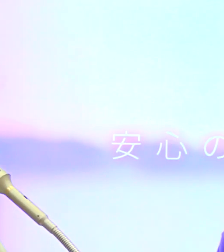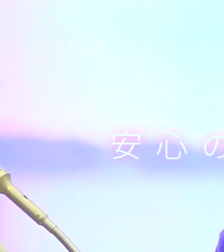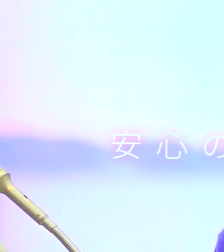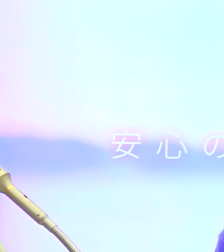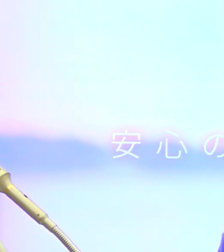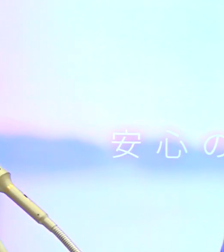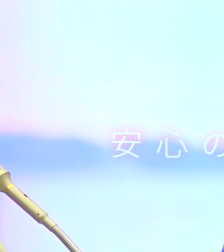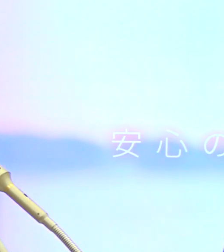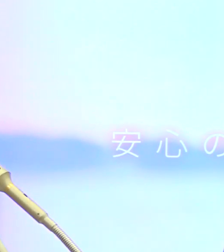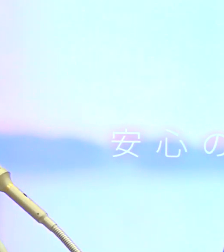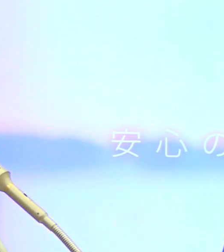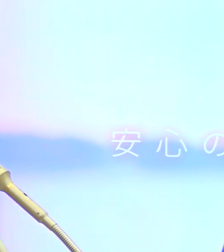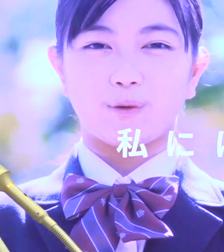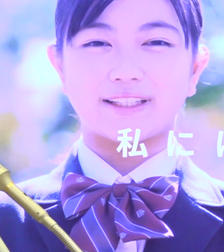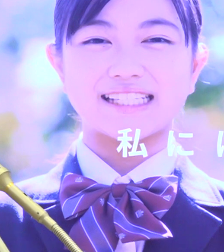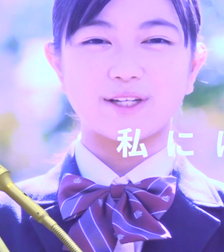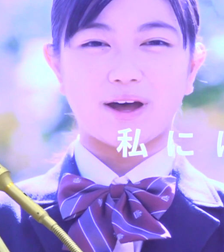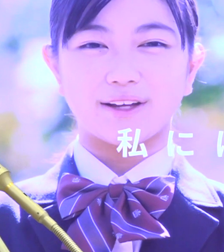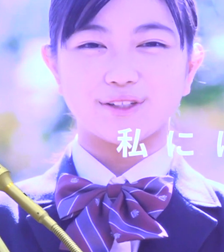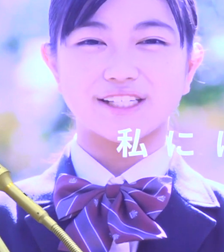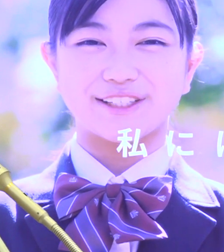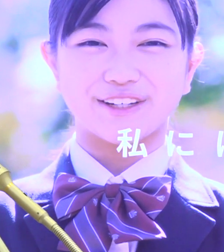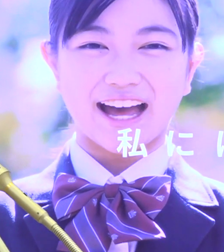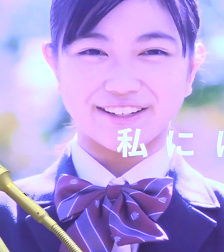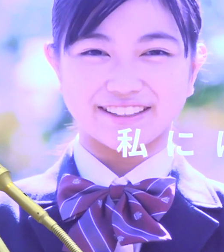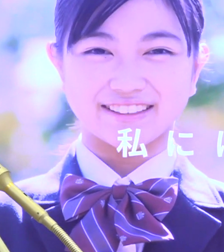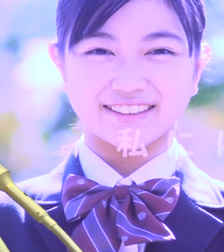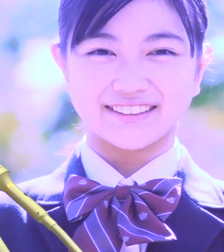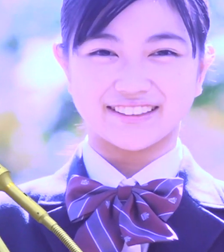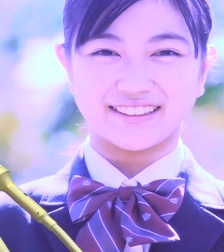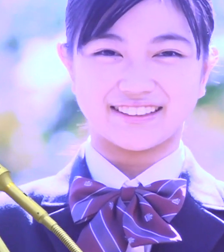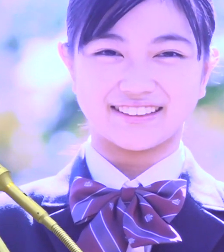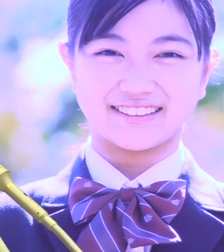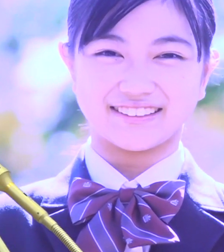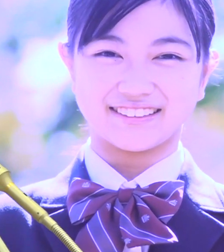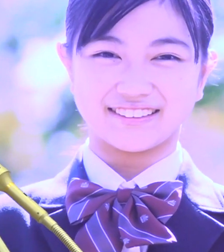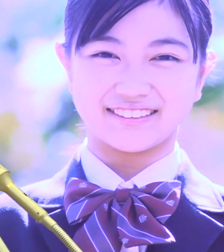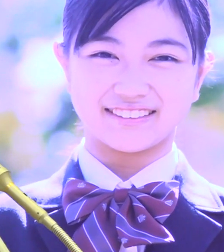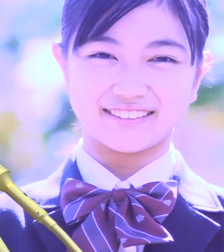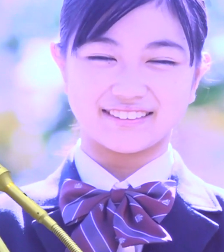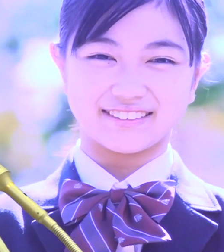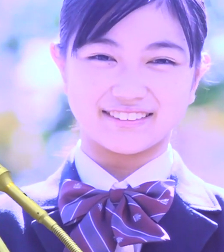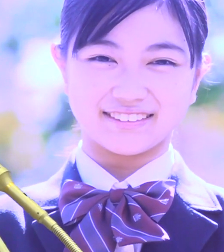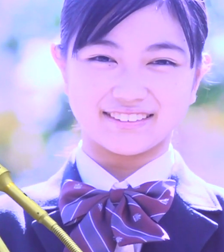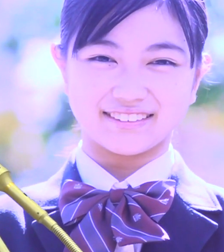に行きたいので打ちました。 私には打つ理由がある。 北九州市。